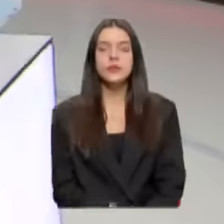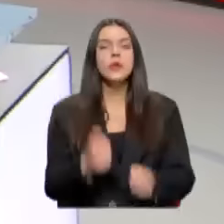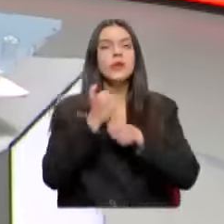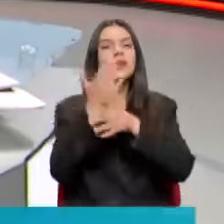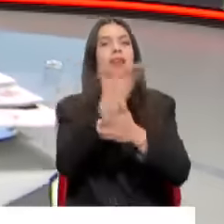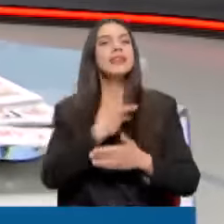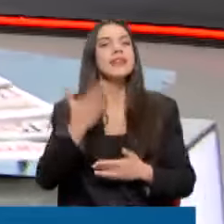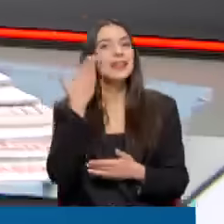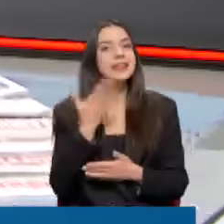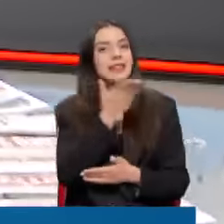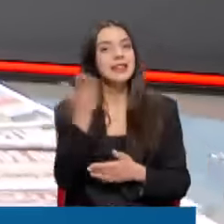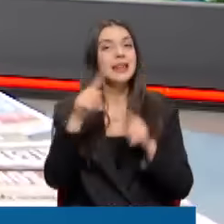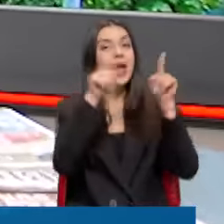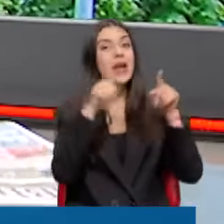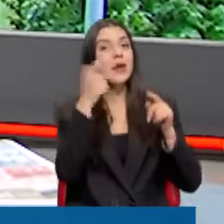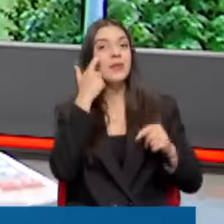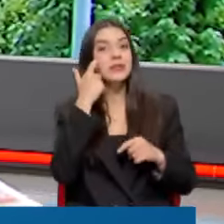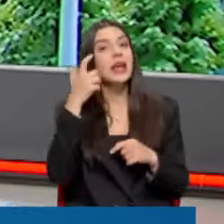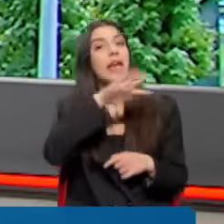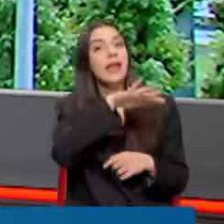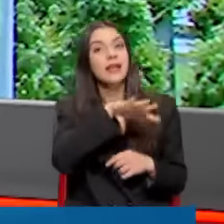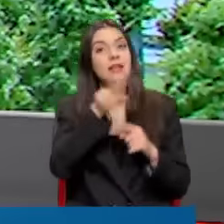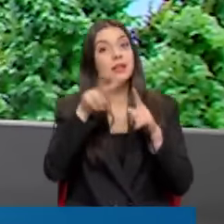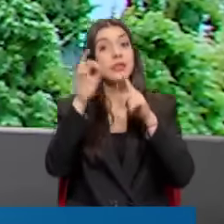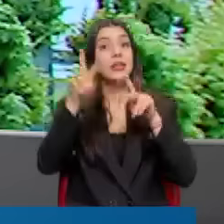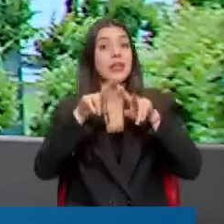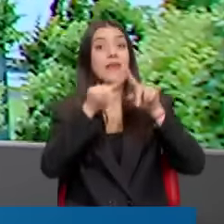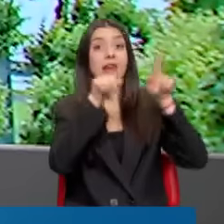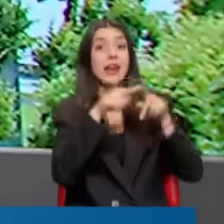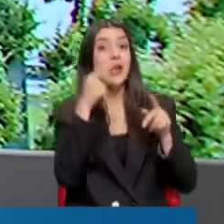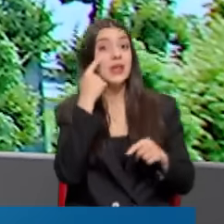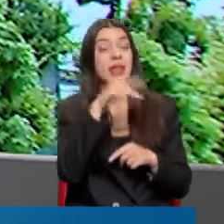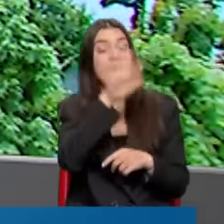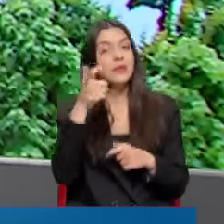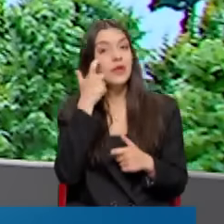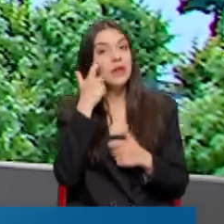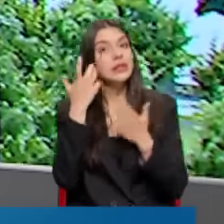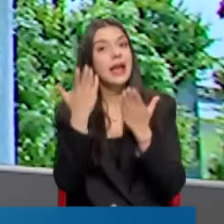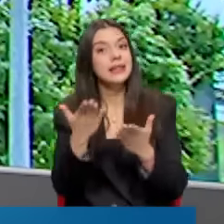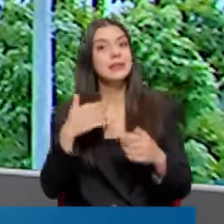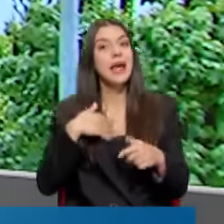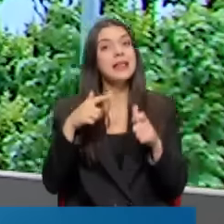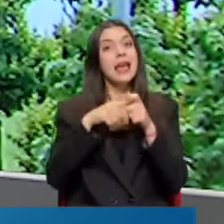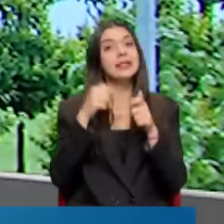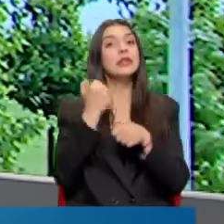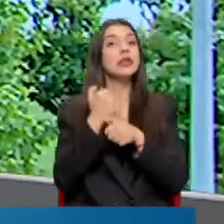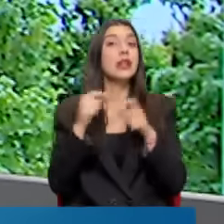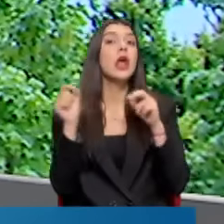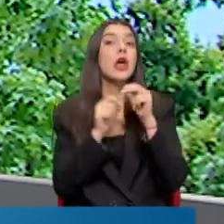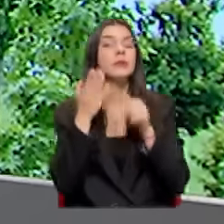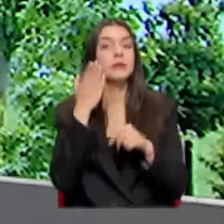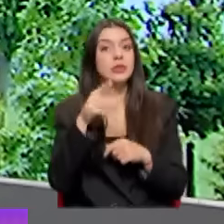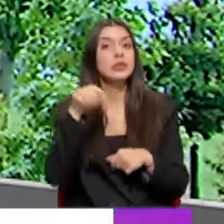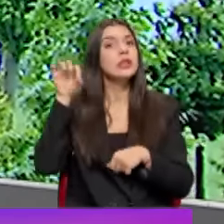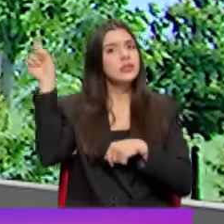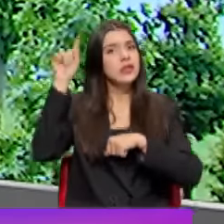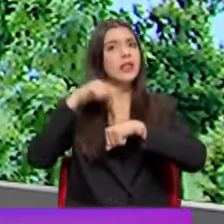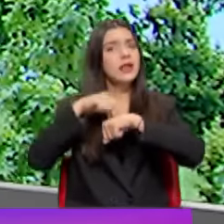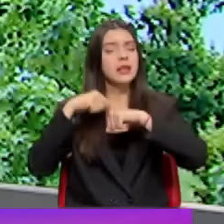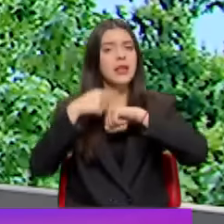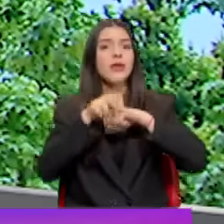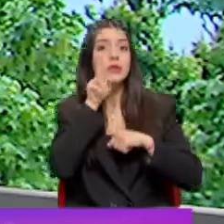Günaydın sevgili izleyenler ekran başına nav ekranlarına hoş geldiniz Ben Ezgi gözeger özmemiş çalar saat hafta sonunda bu hafta